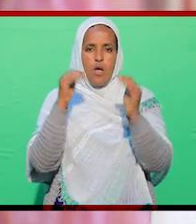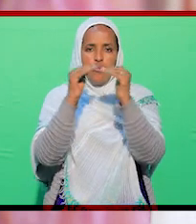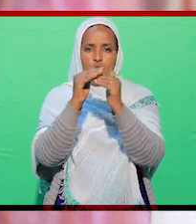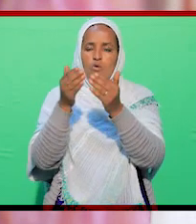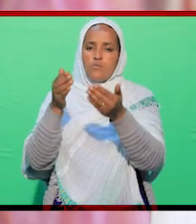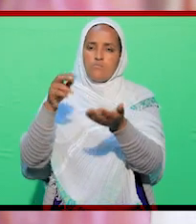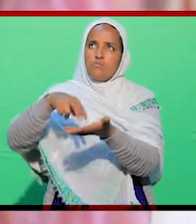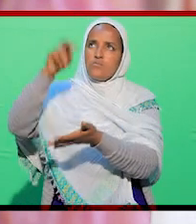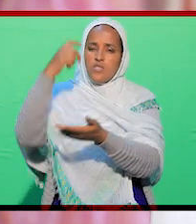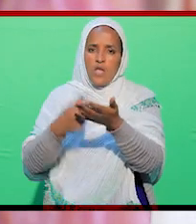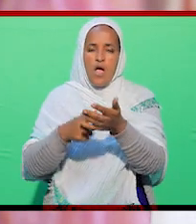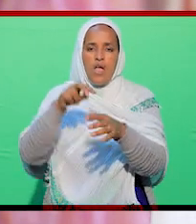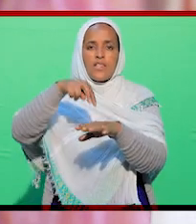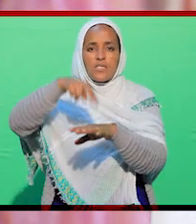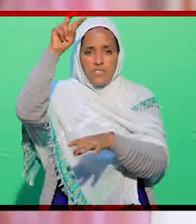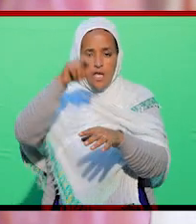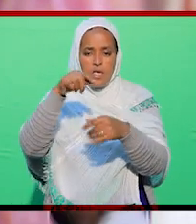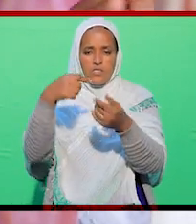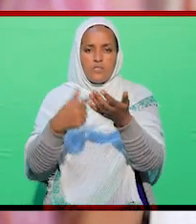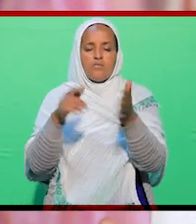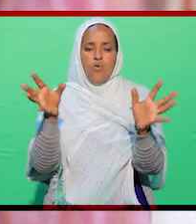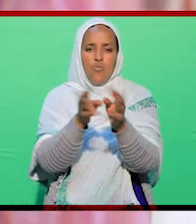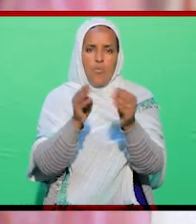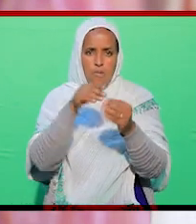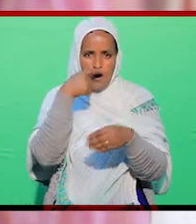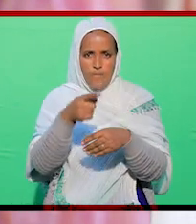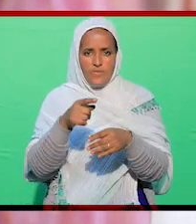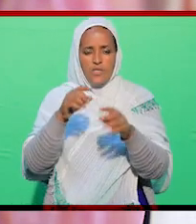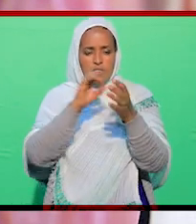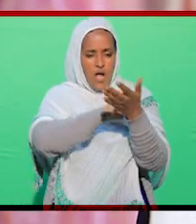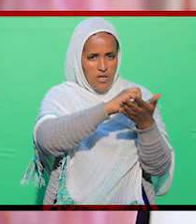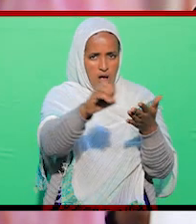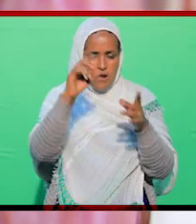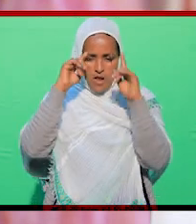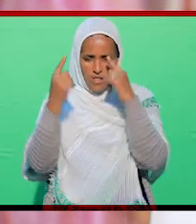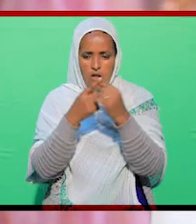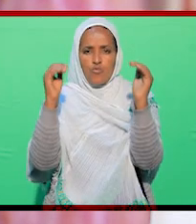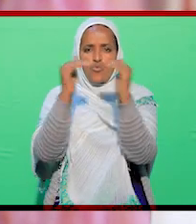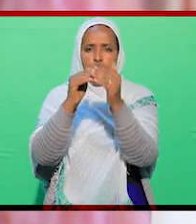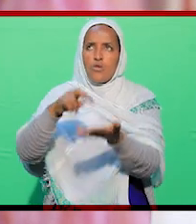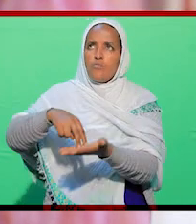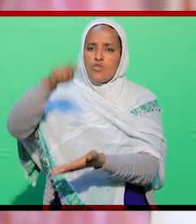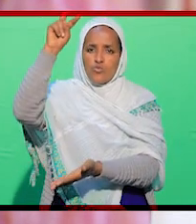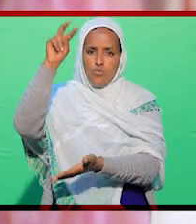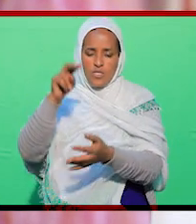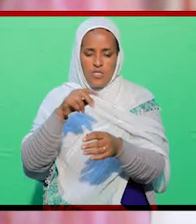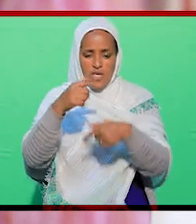ነበሩ። እነዚያ ሙተዋል፣ አሁን እኛ ጋር ነው የሚነሱ። ያ ትንሣኤ ዘጉባኤ ይባላል ማለት ነው። ጻድቃንም